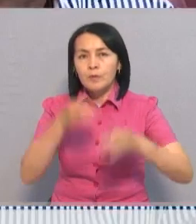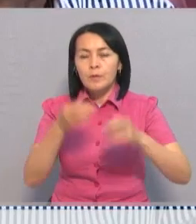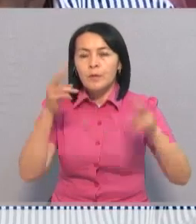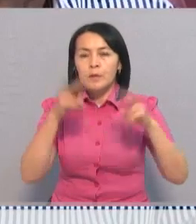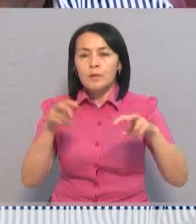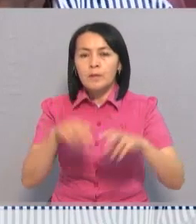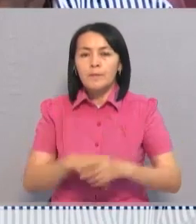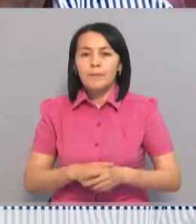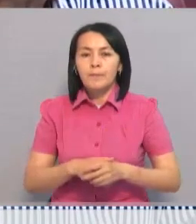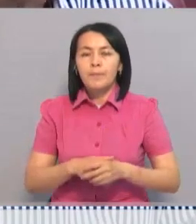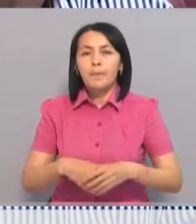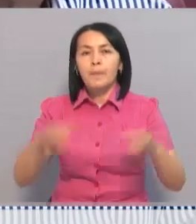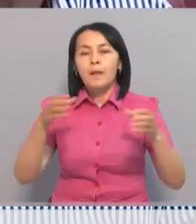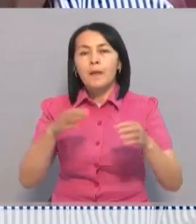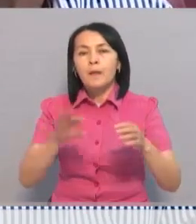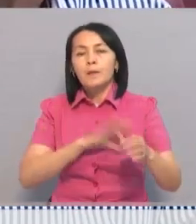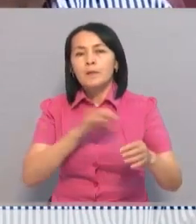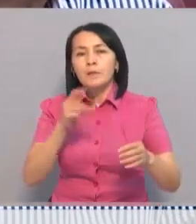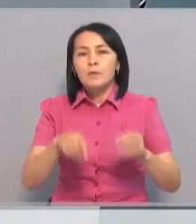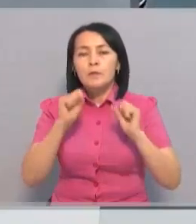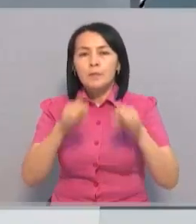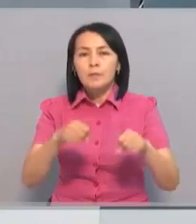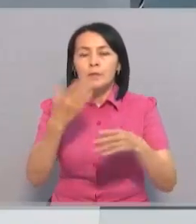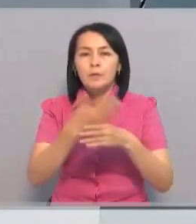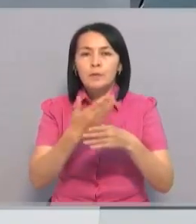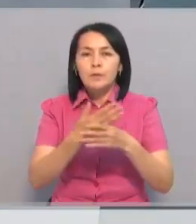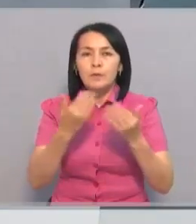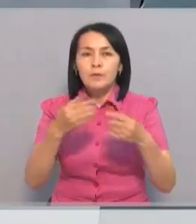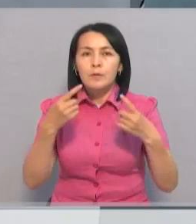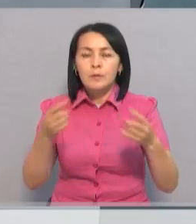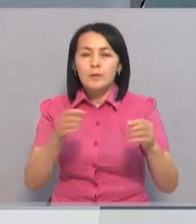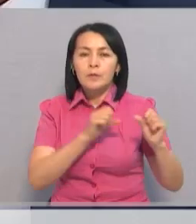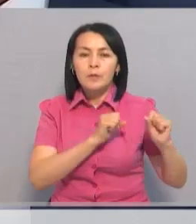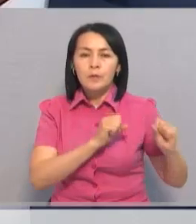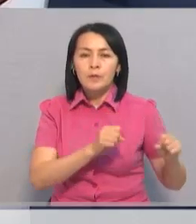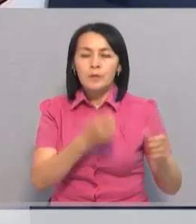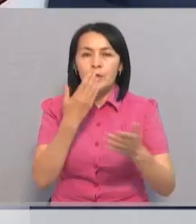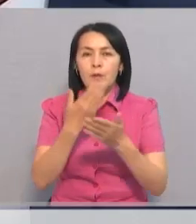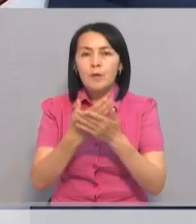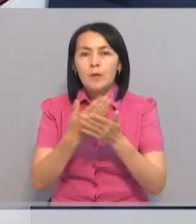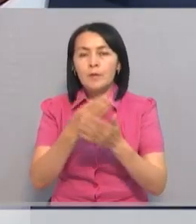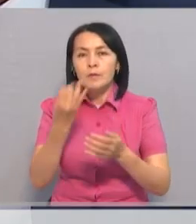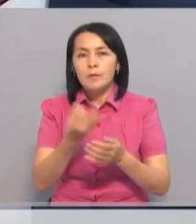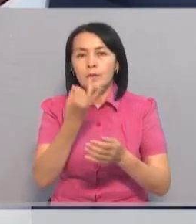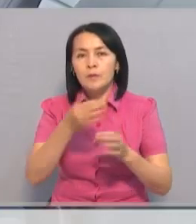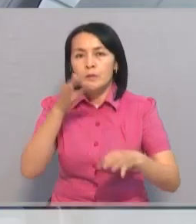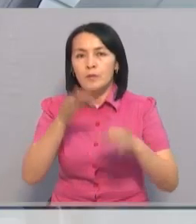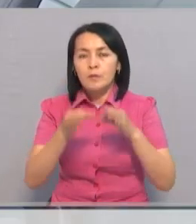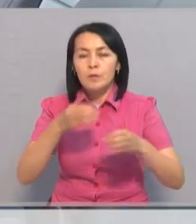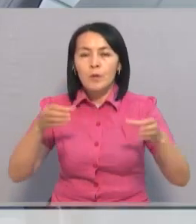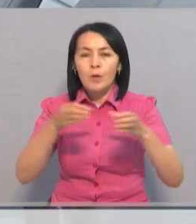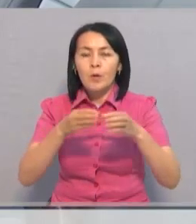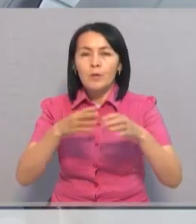расследования. Общественные юристы могут оказать помощь в составлении исков, защите и предоставительстве интересов в судах,